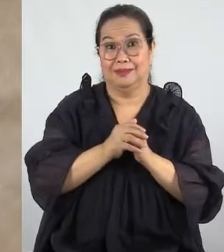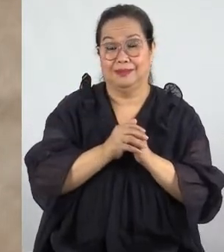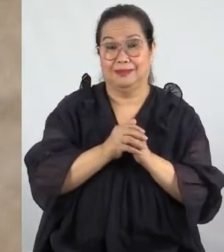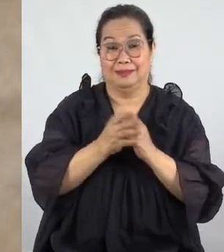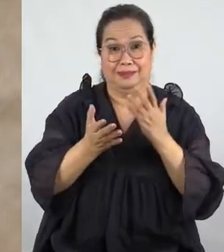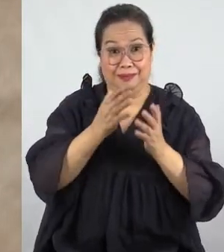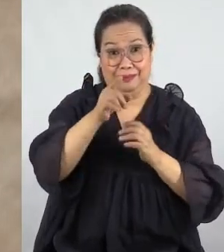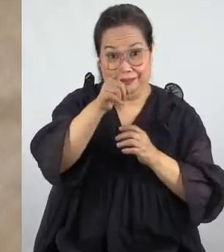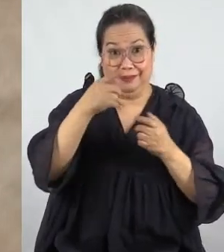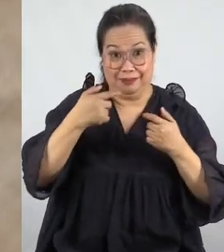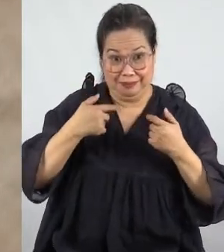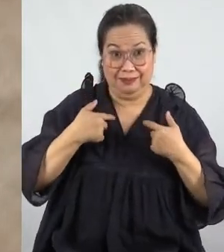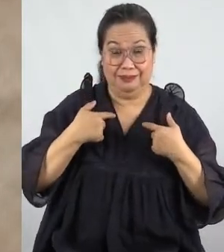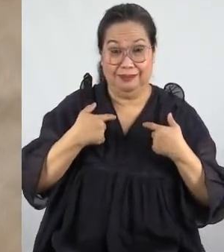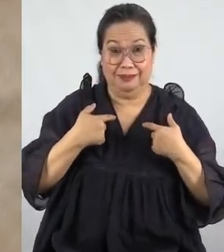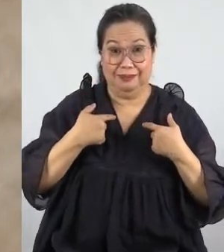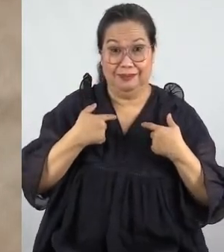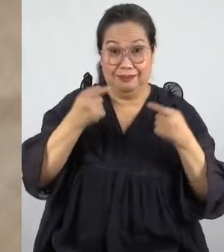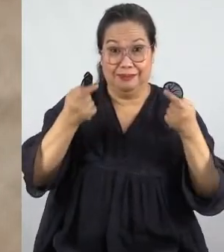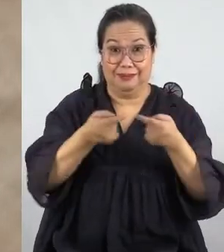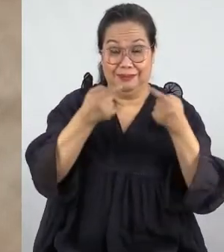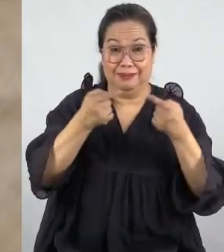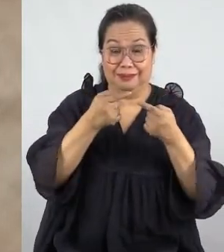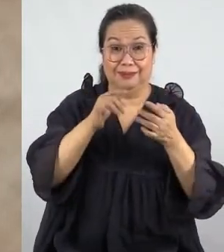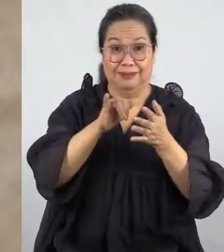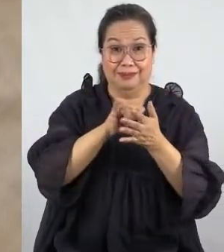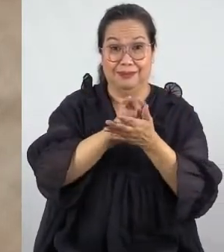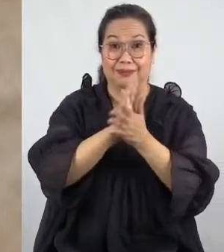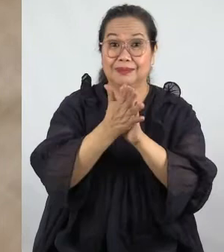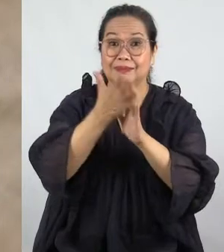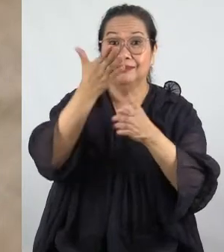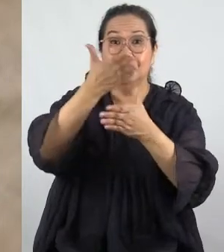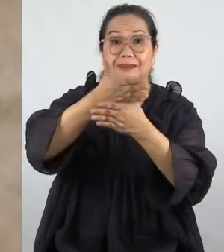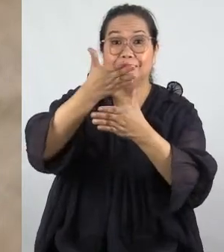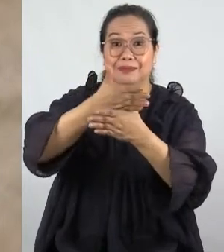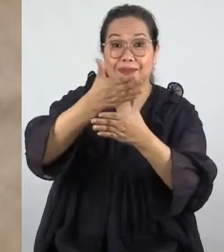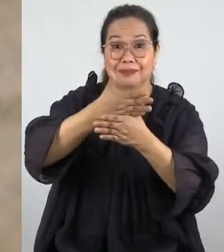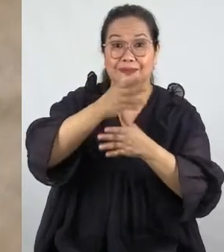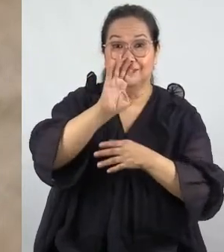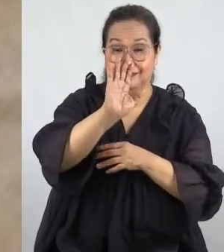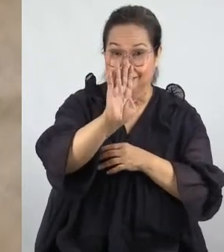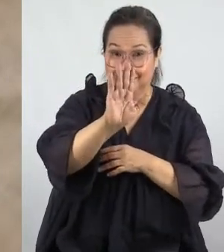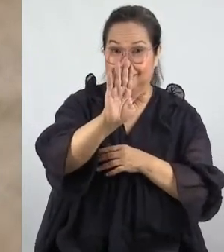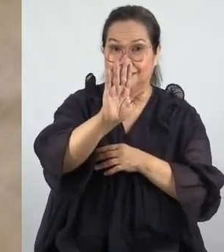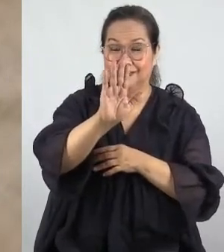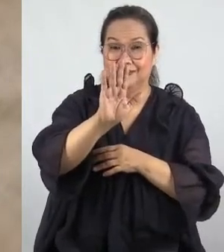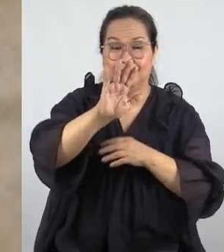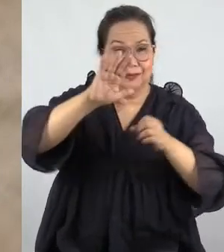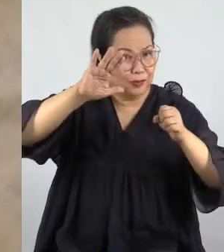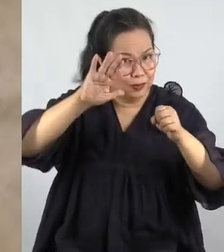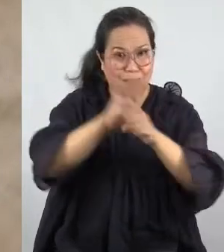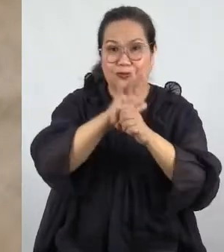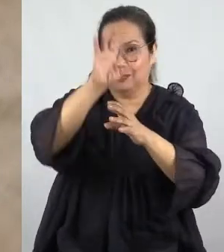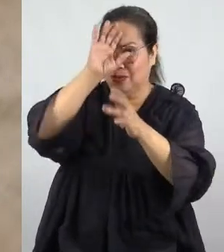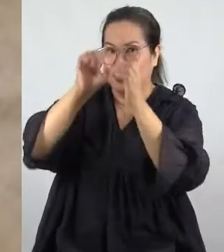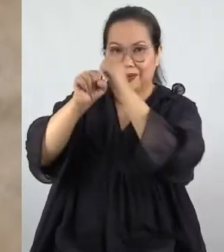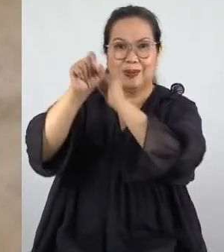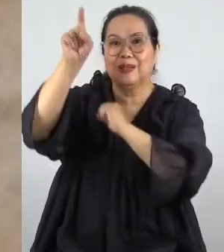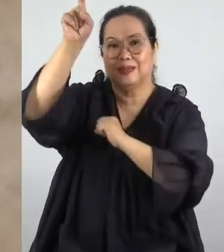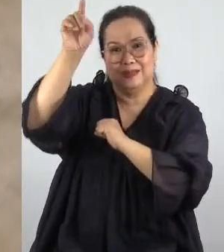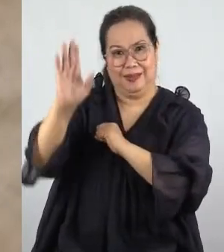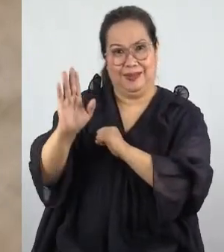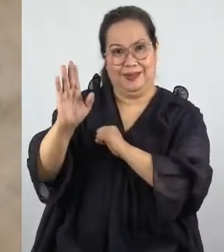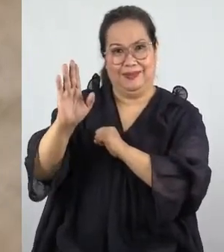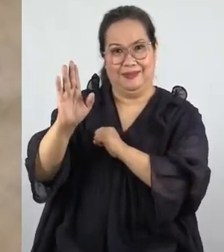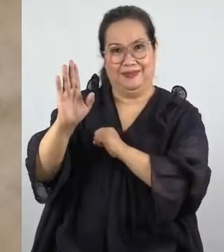Meron ba kayong ganong kasalanan na nagiging balakid sa inyong lubos na pagtitiwala